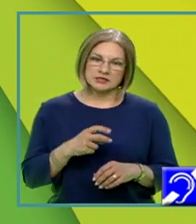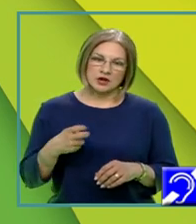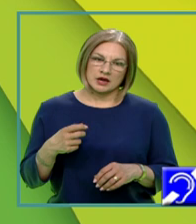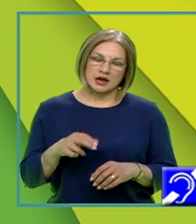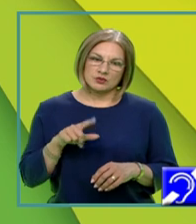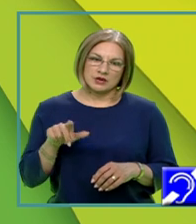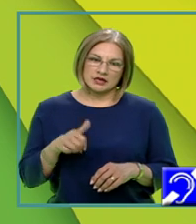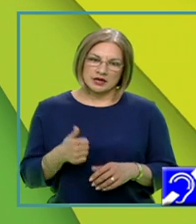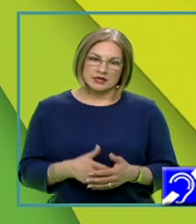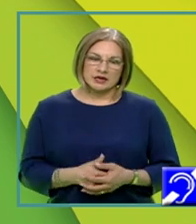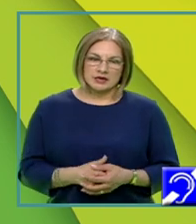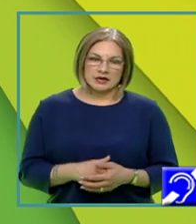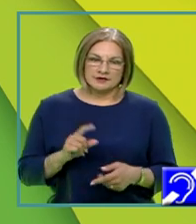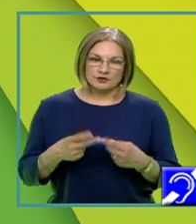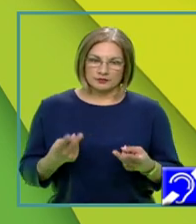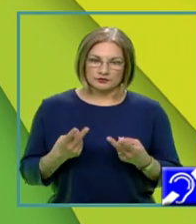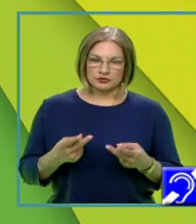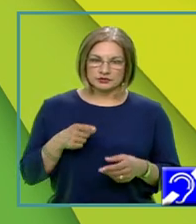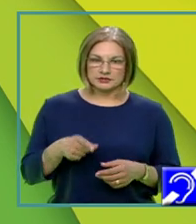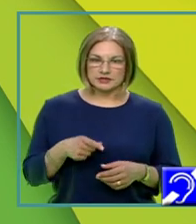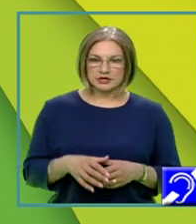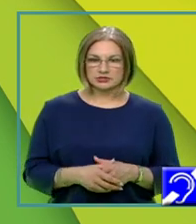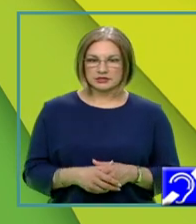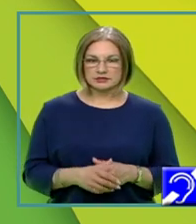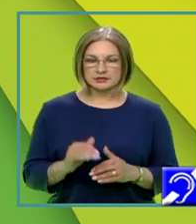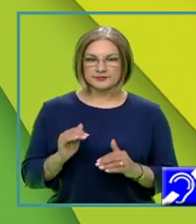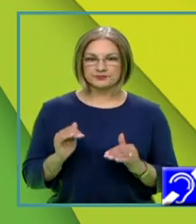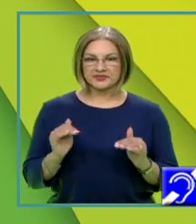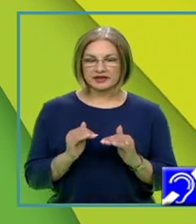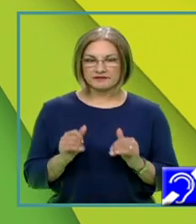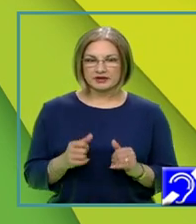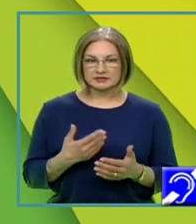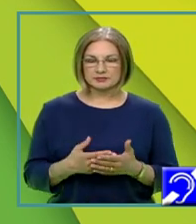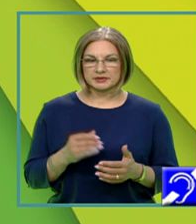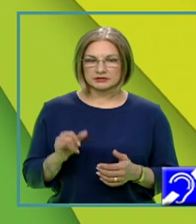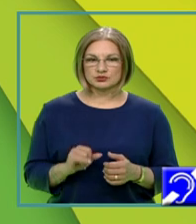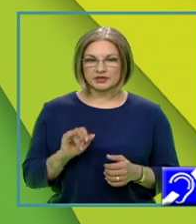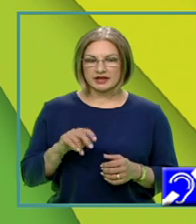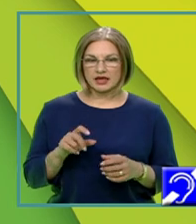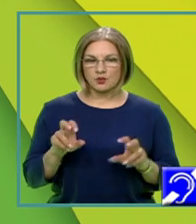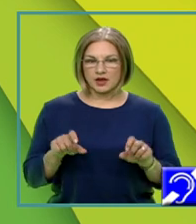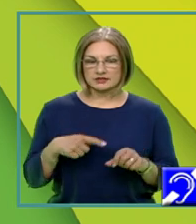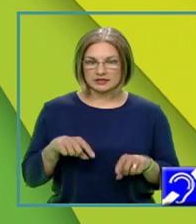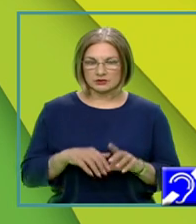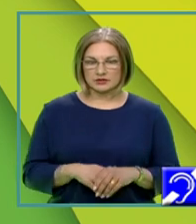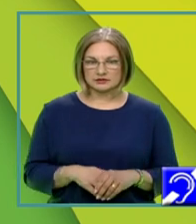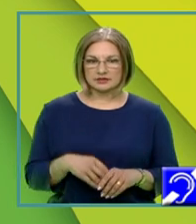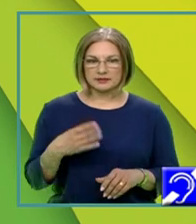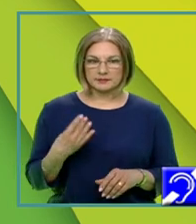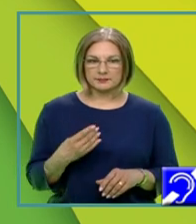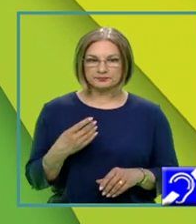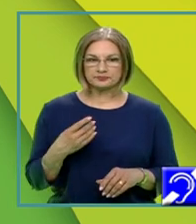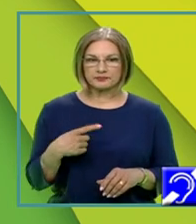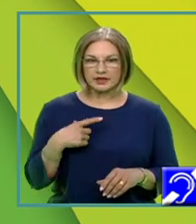radical din a vom folosi această echivalență pentru inecuația noastră noi avem 4 x plus 1 totul la pătrat